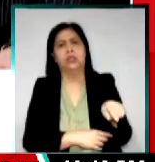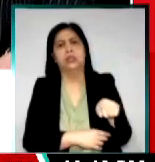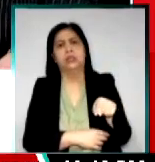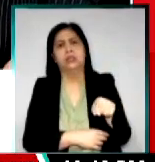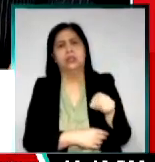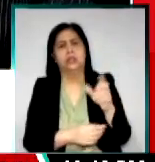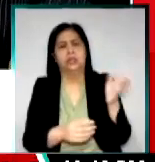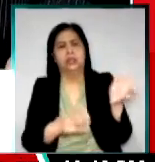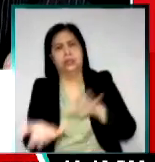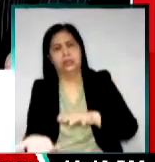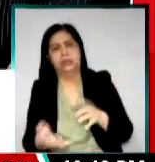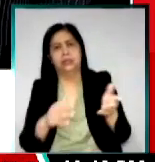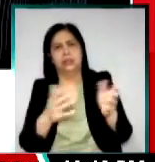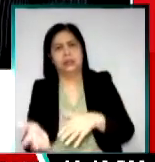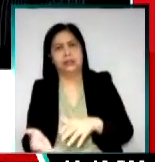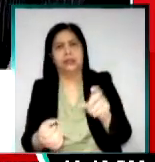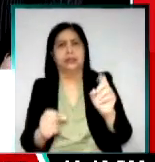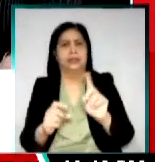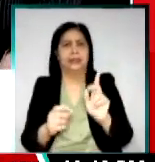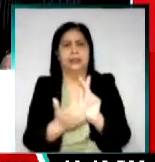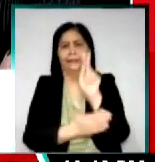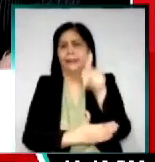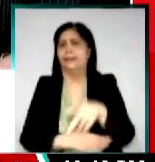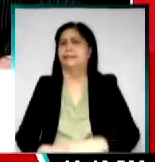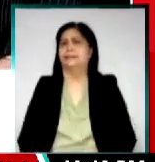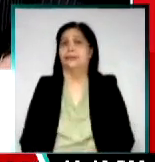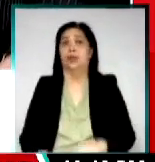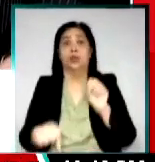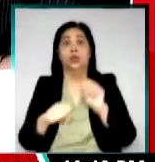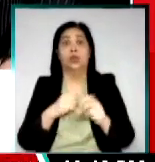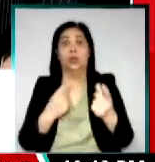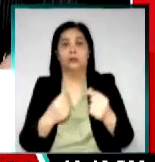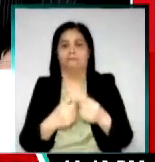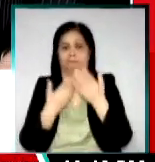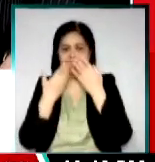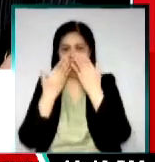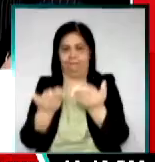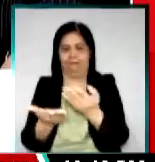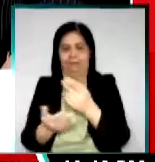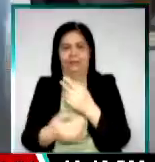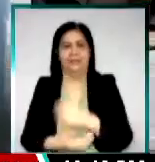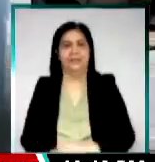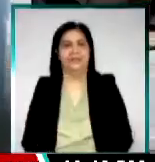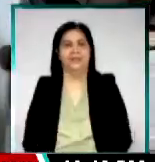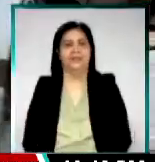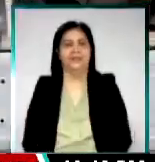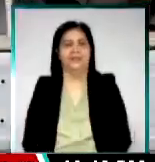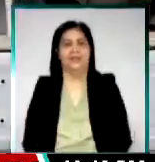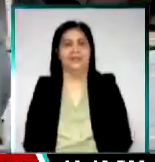pusa ang kanyang mga halaman. Kaya ito ang ginawa niya. Panoorin po natin.